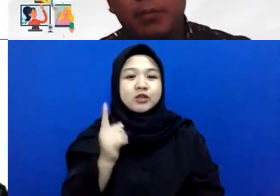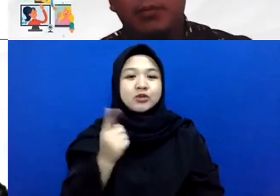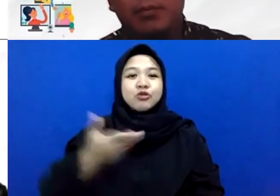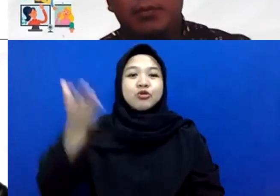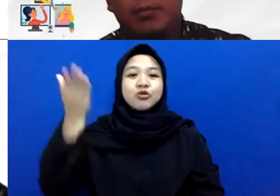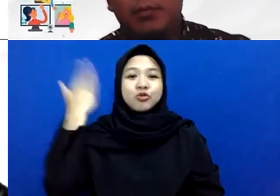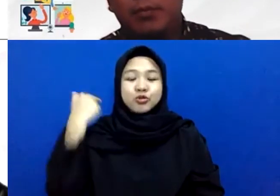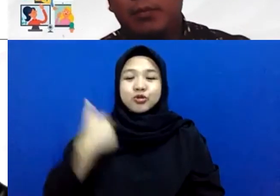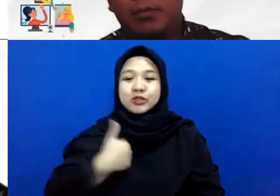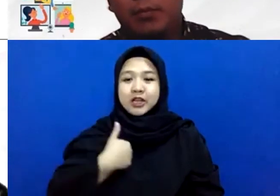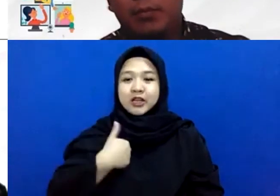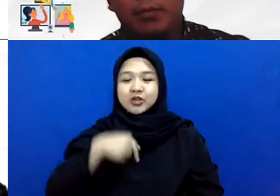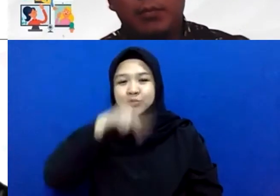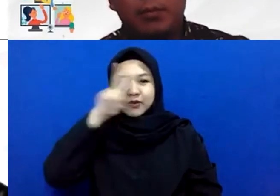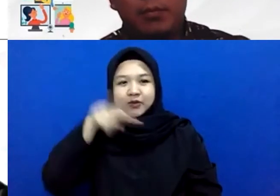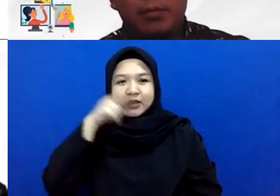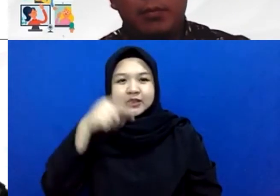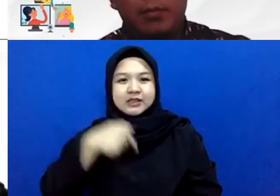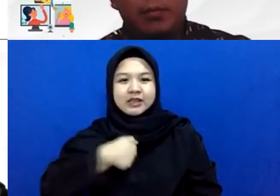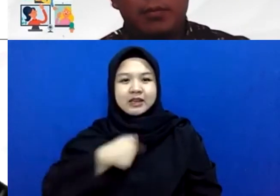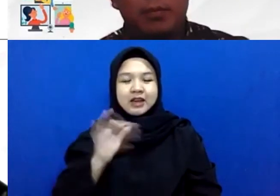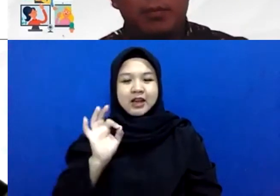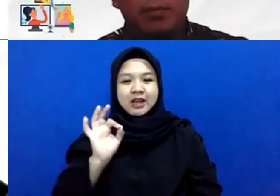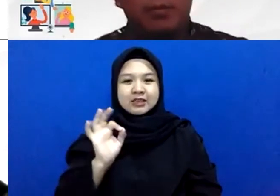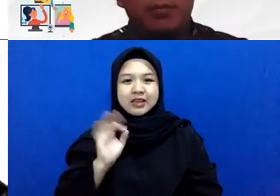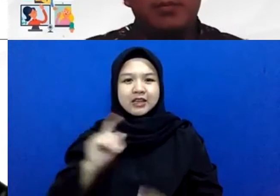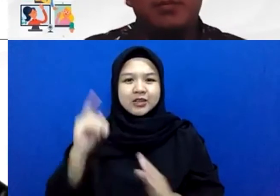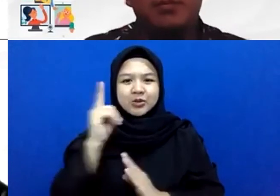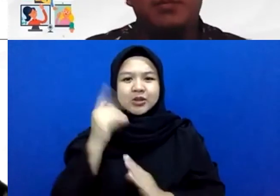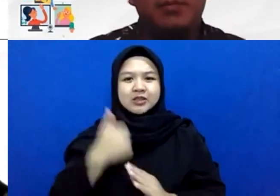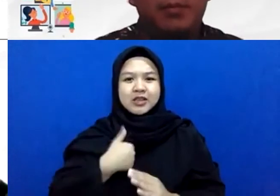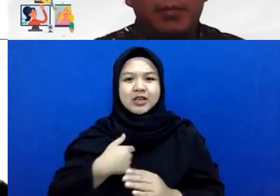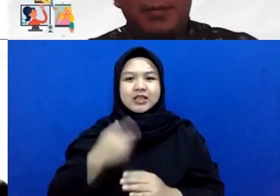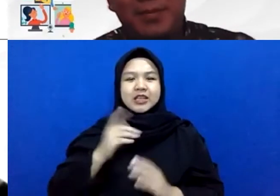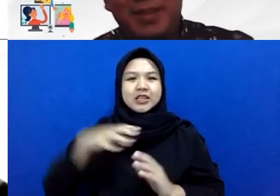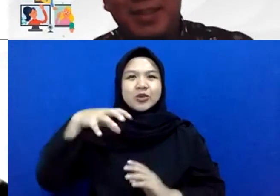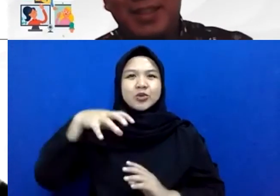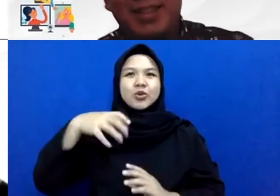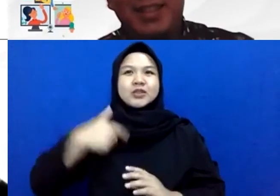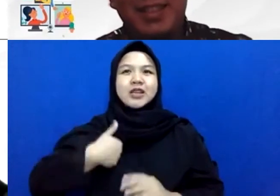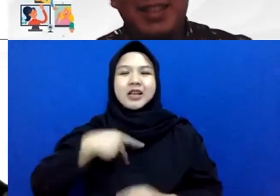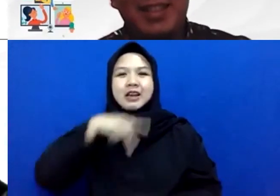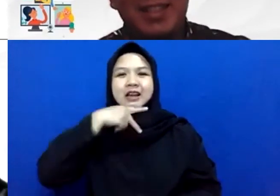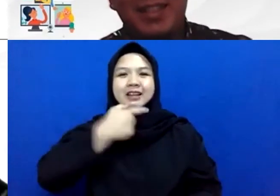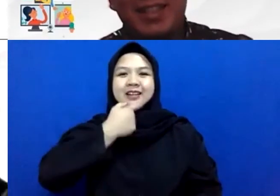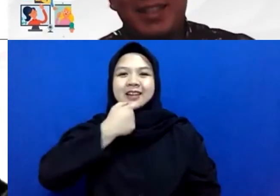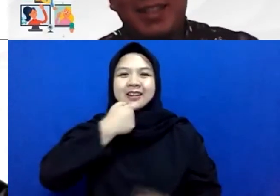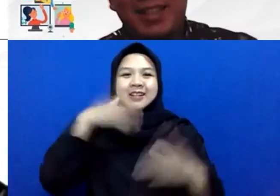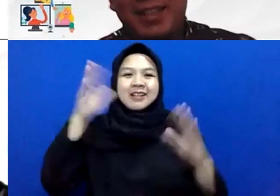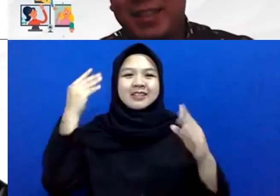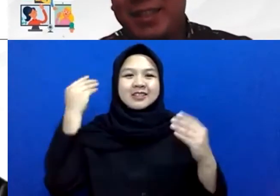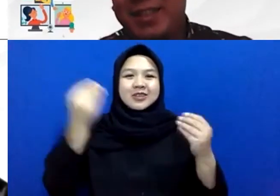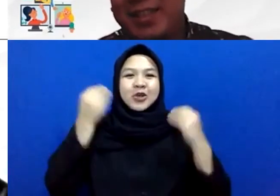jadi supervisi, saya kehilangan induk. Sekarang saya ceritanya sudah jadi induk, saya kehilangan kakek nenek nih. Saya bingung juga